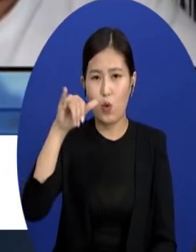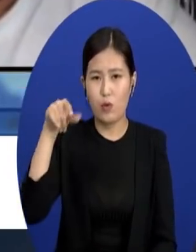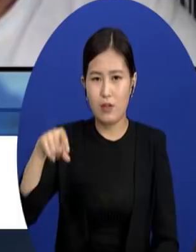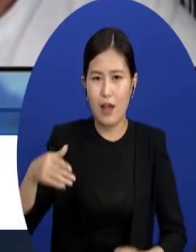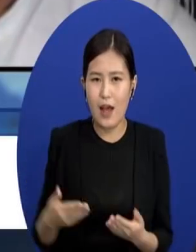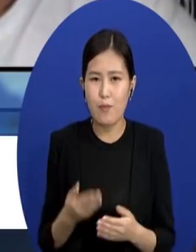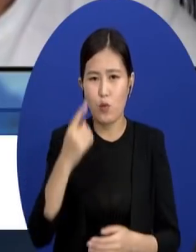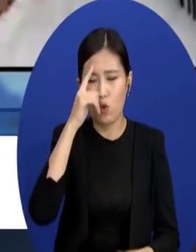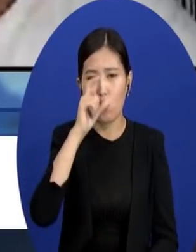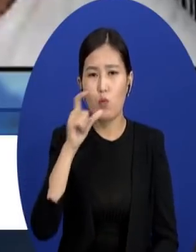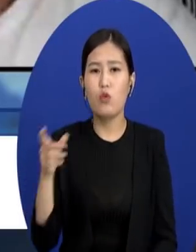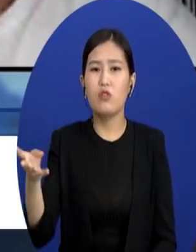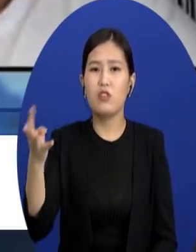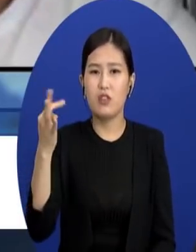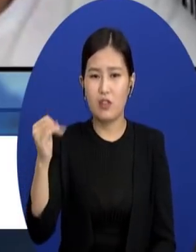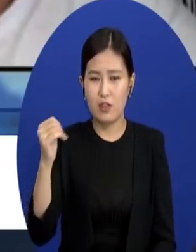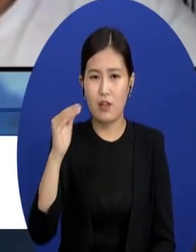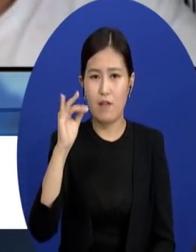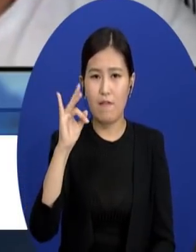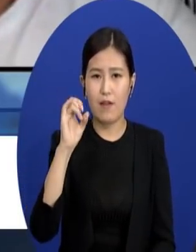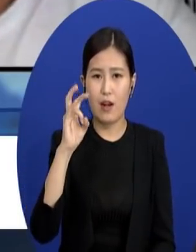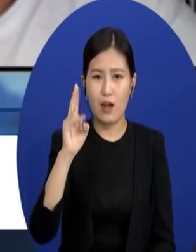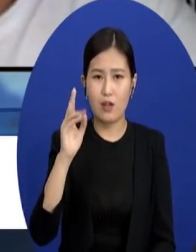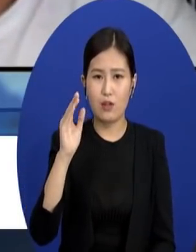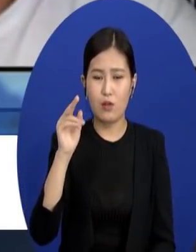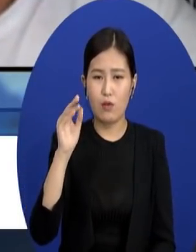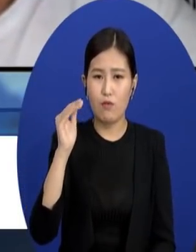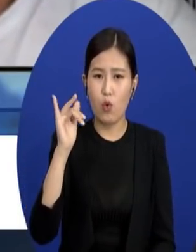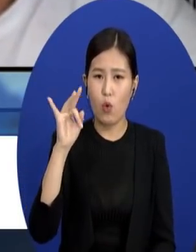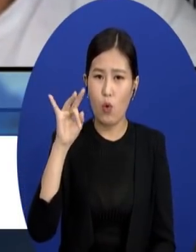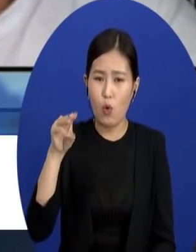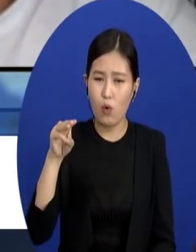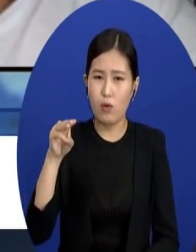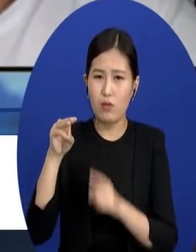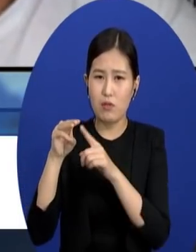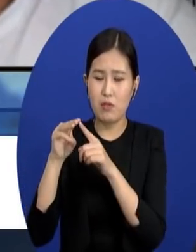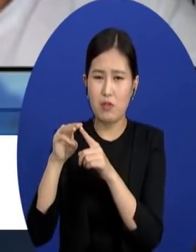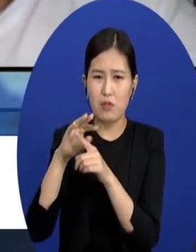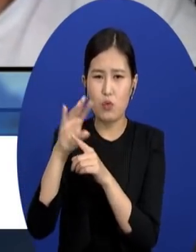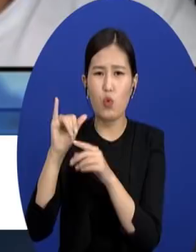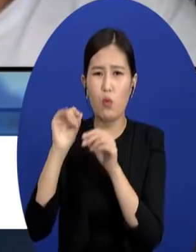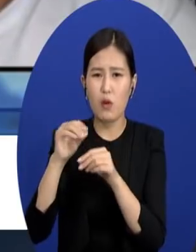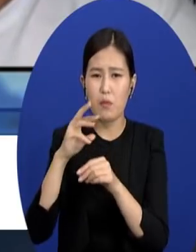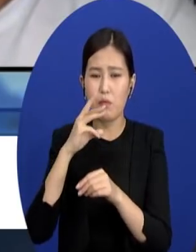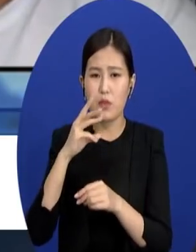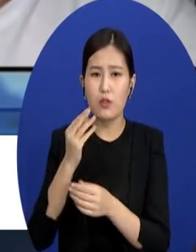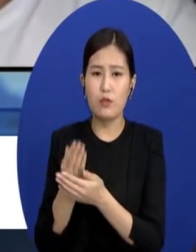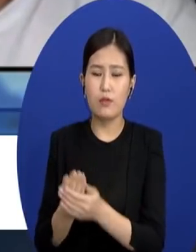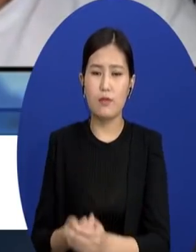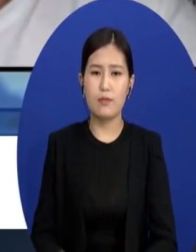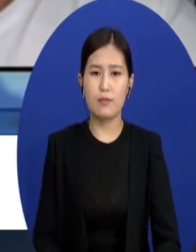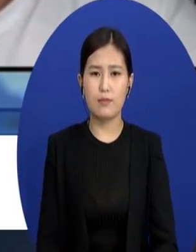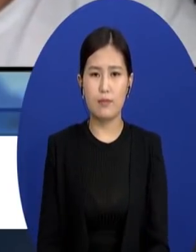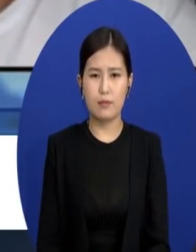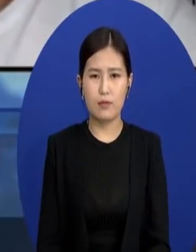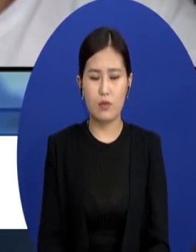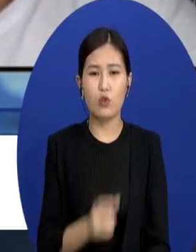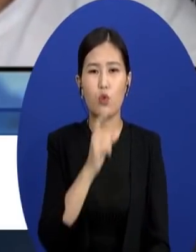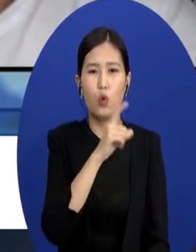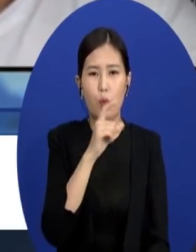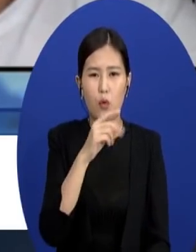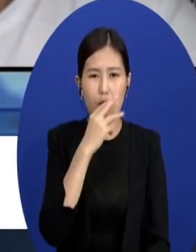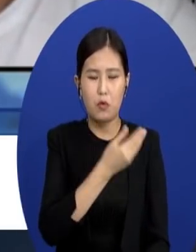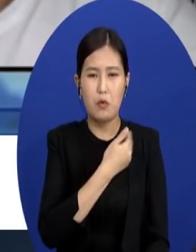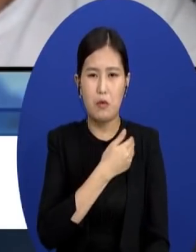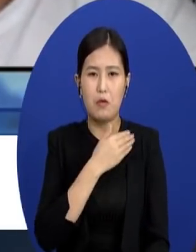За Франкфуртын нислэгтэй холбоотой асуудлууд нэлээ яригдсан. Энэ талаар ямар мэдээлэл өгөн тэнд? Оо тэндээс хүмүүс холбогдож байгаа.